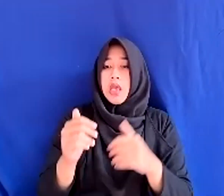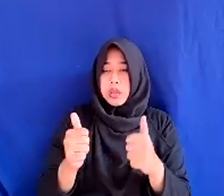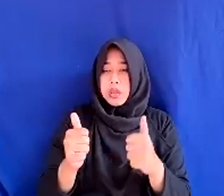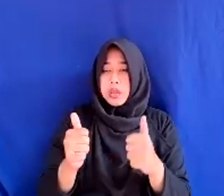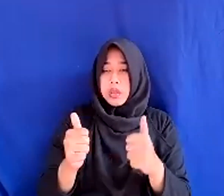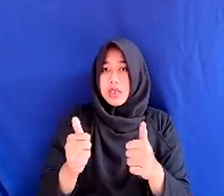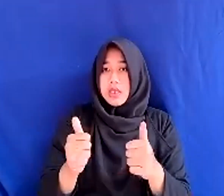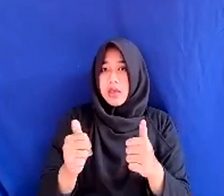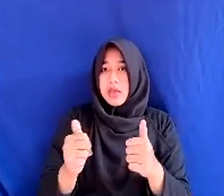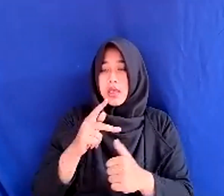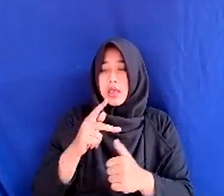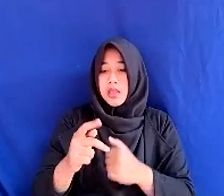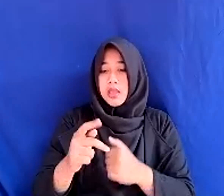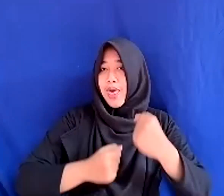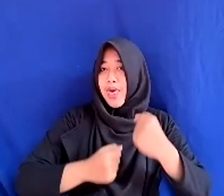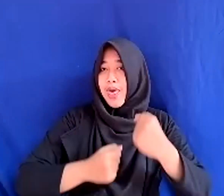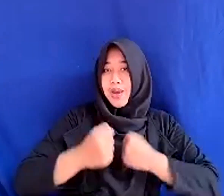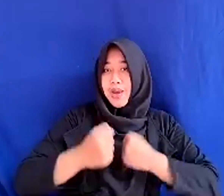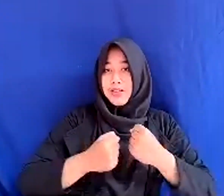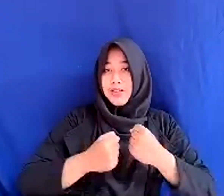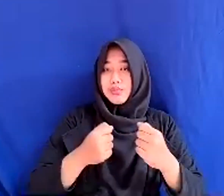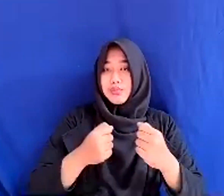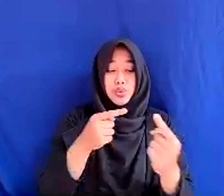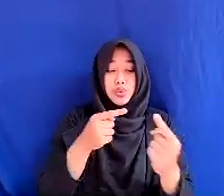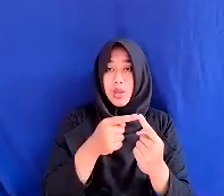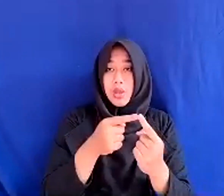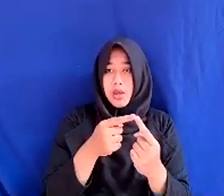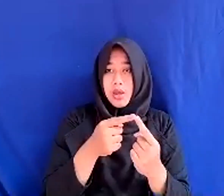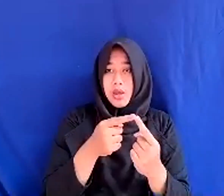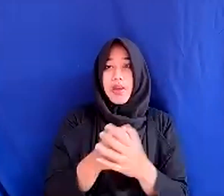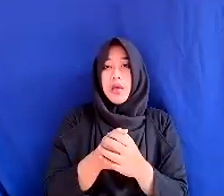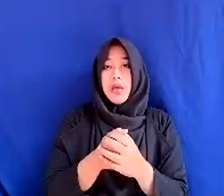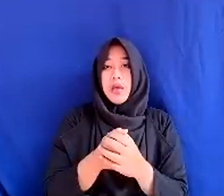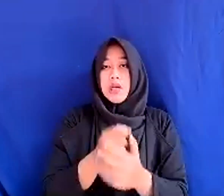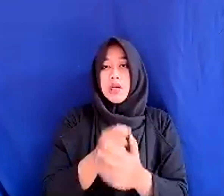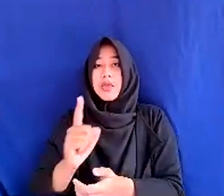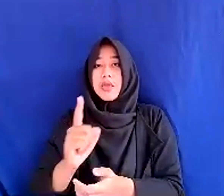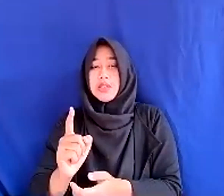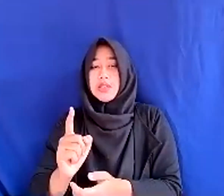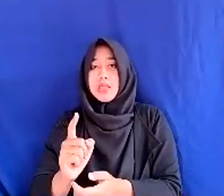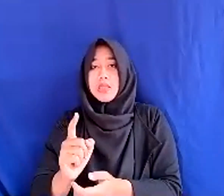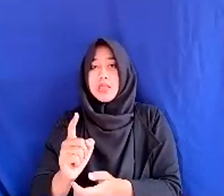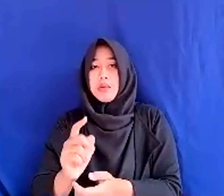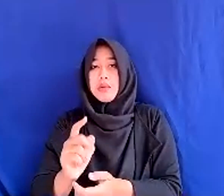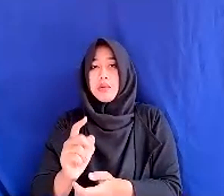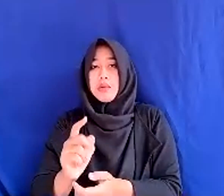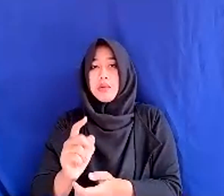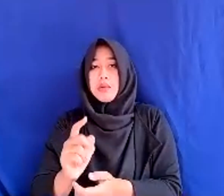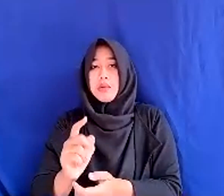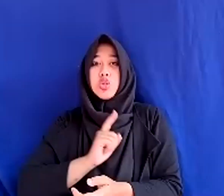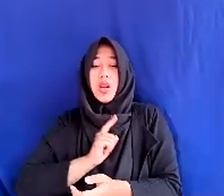kita lakukan, terutama mungkin dari masing-masing personal, masing-masing sendiri.